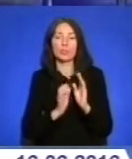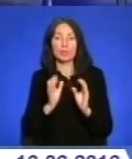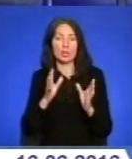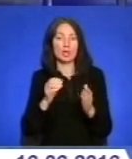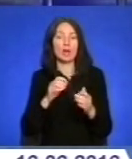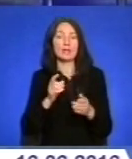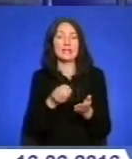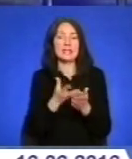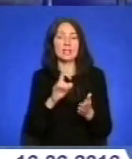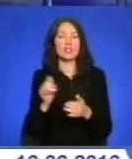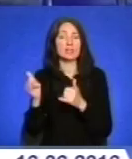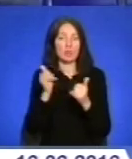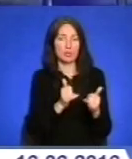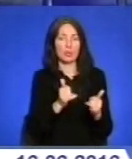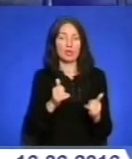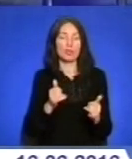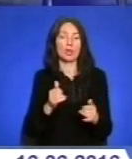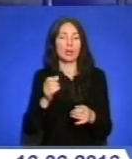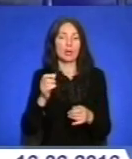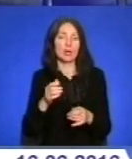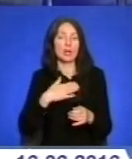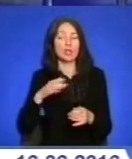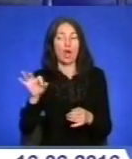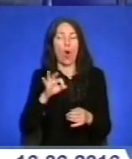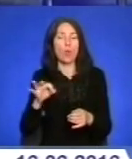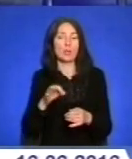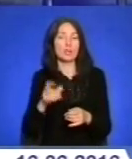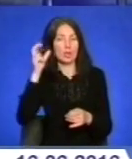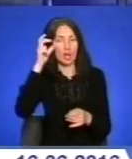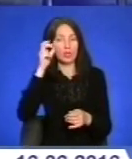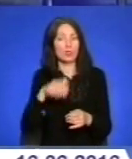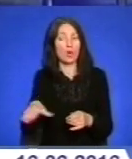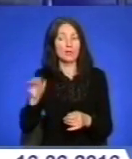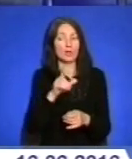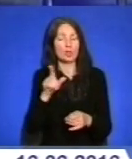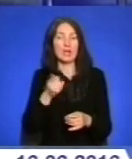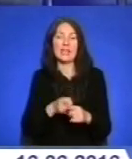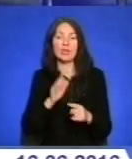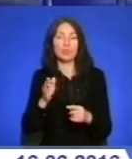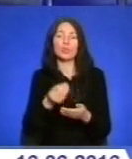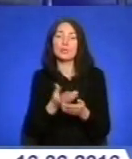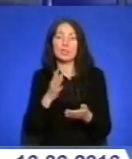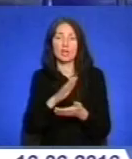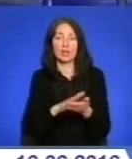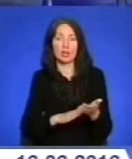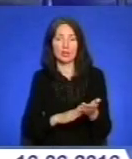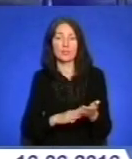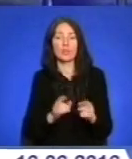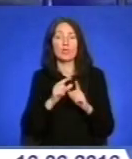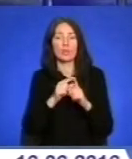виробника? І якими будуть ціни на крупи надалі? Коментує ситуацію директор департаменту агропромислового розвитку